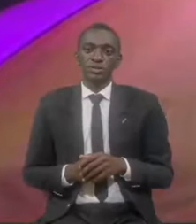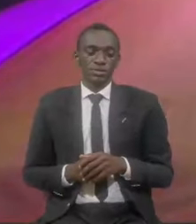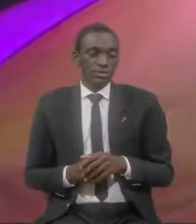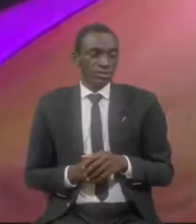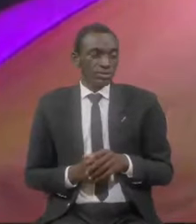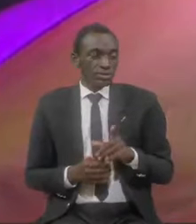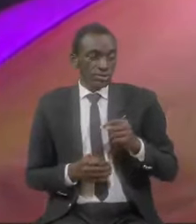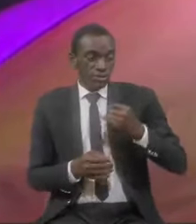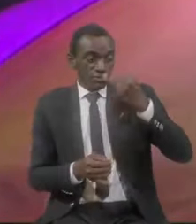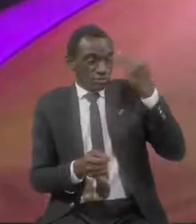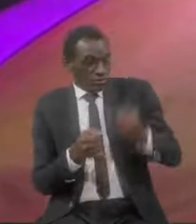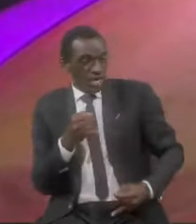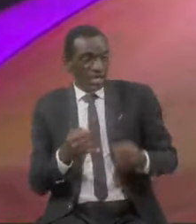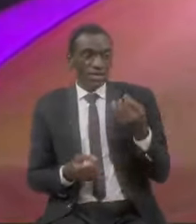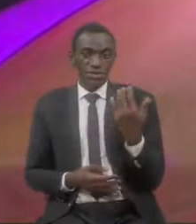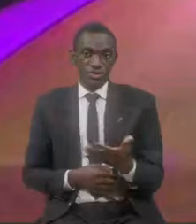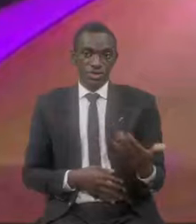La chose finale,